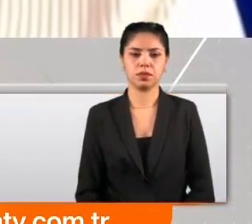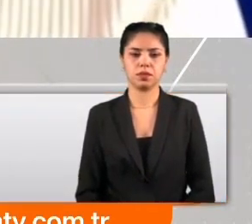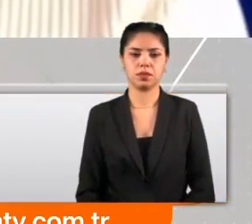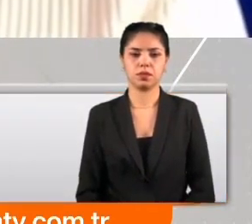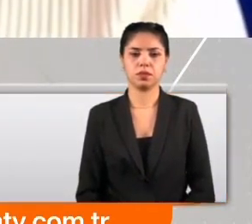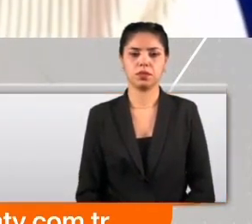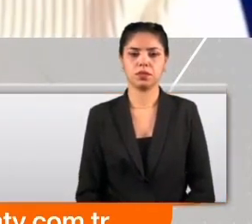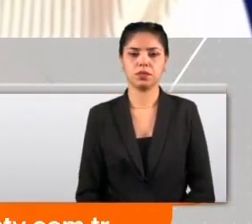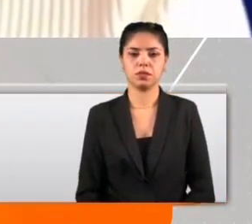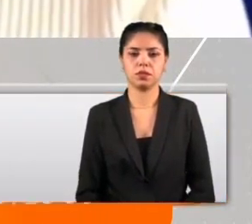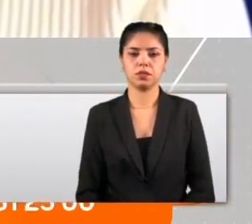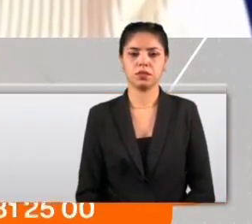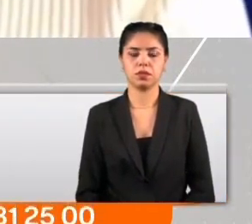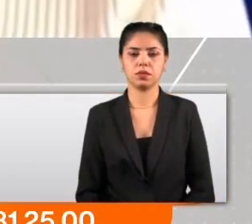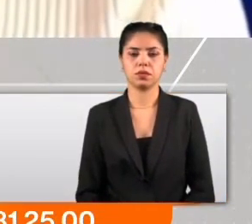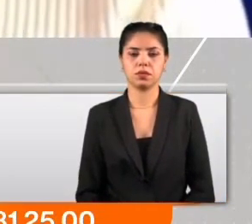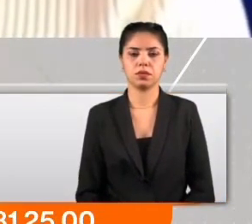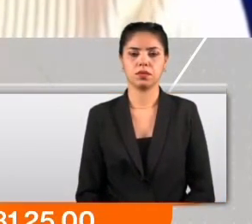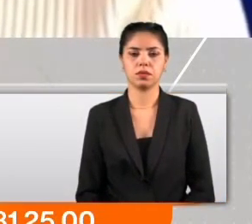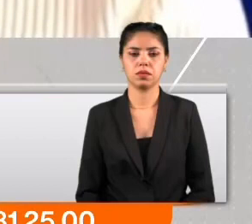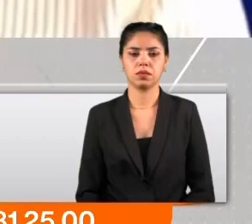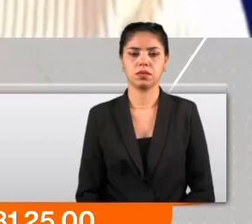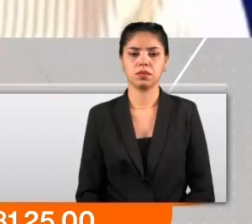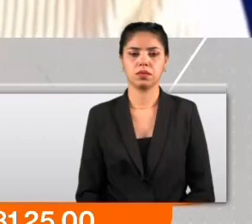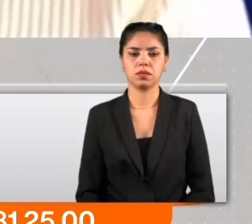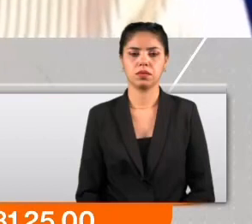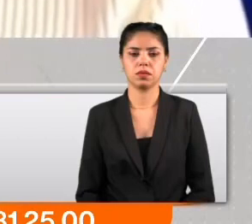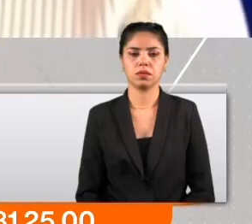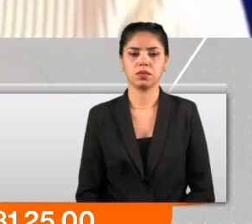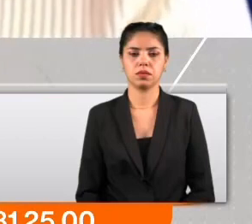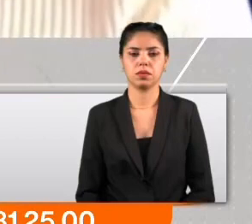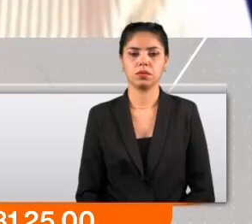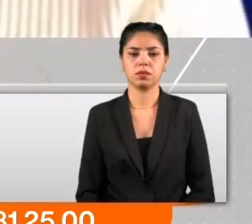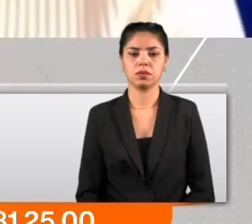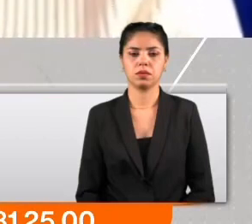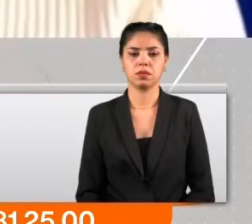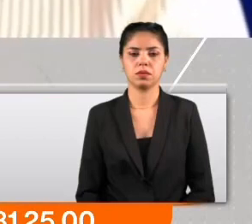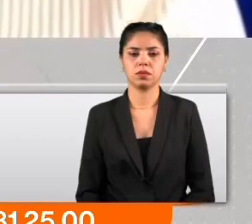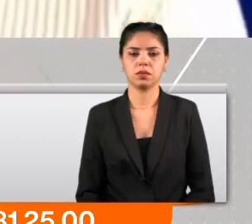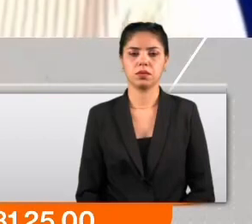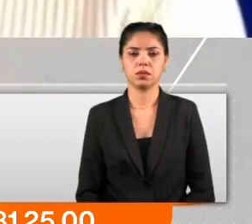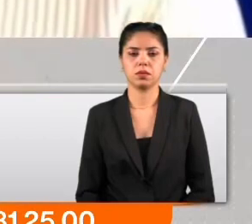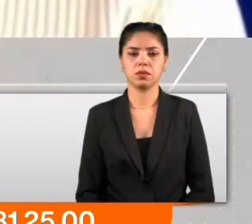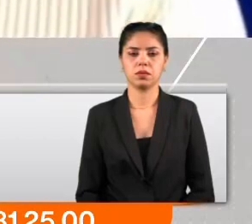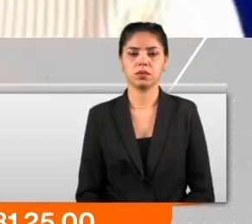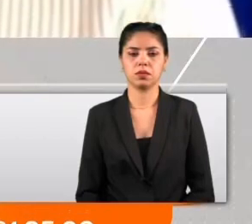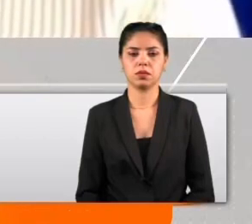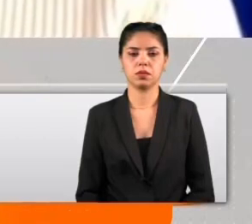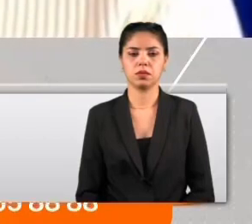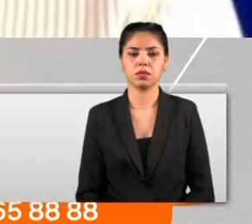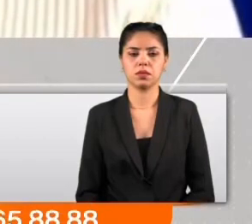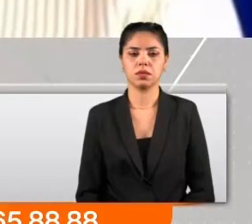oraya normal olarak. Zararım var çünkü onu karşılamam gerekiyor bir şekilde. Ana paramı tamamlamam gerekiyor. Gittim. Çıkamadığını